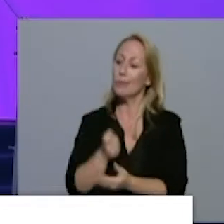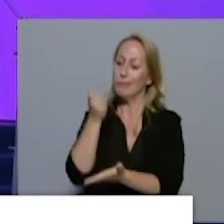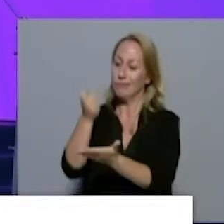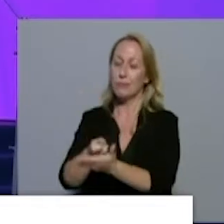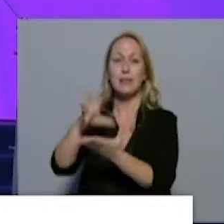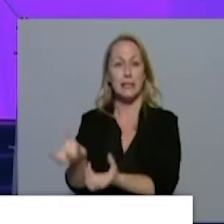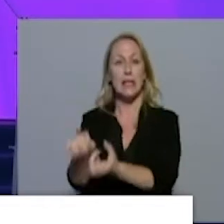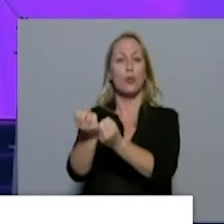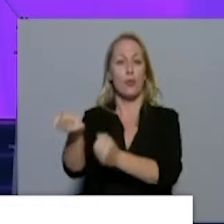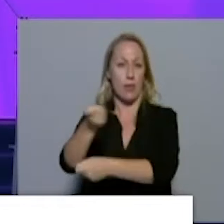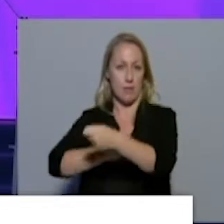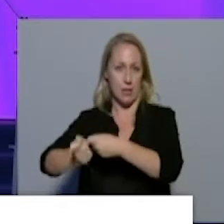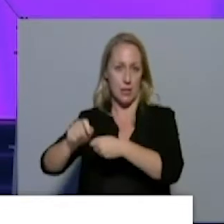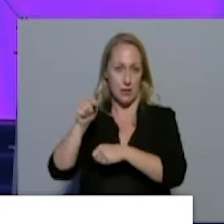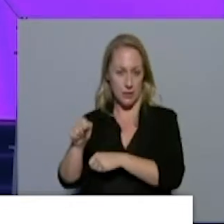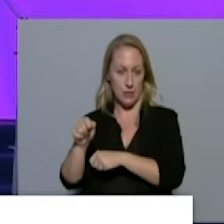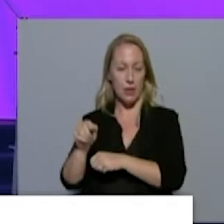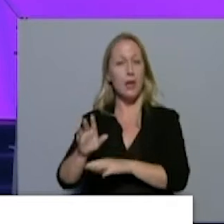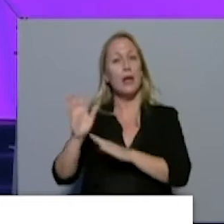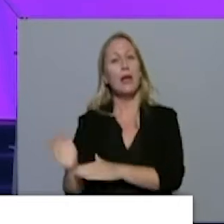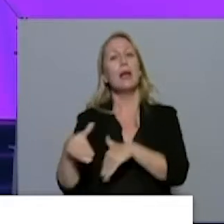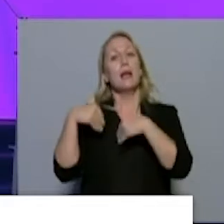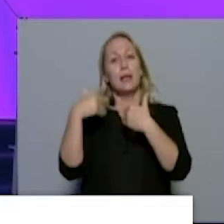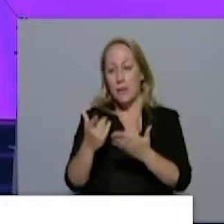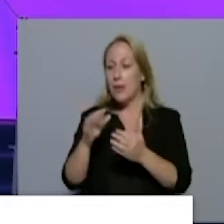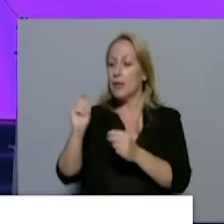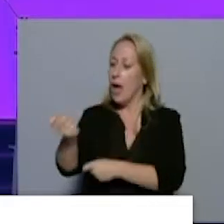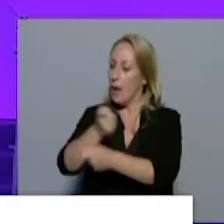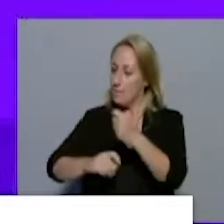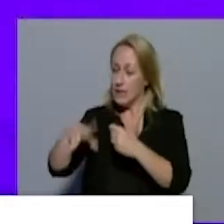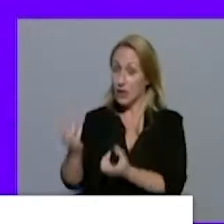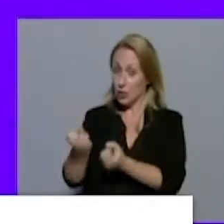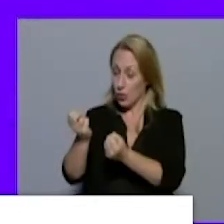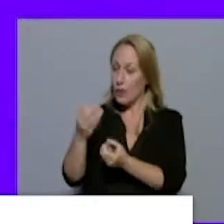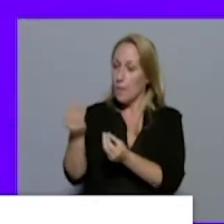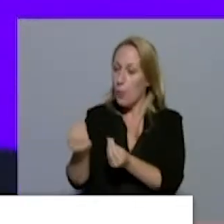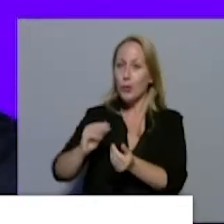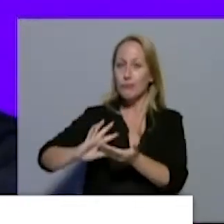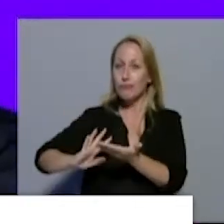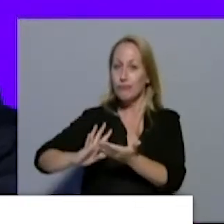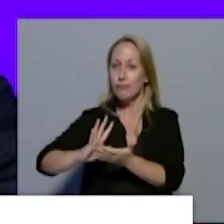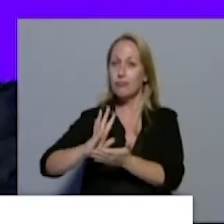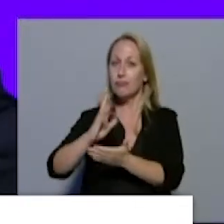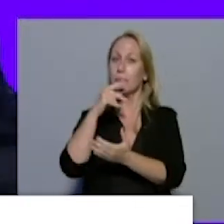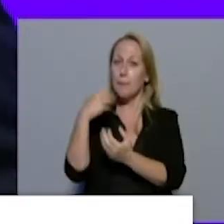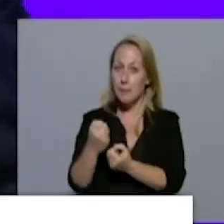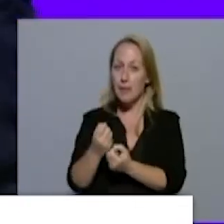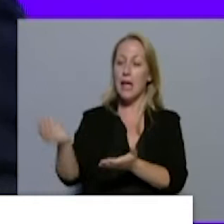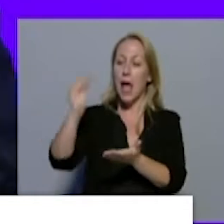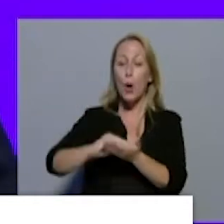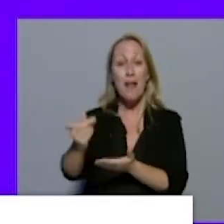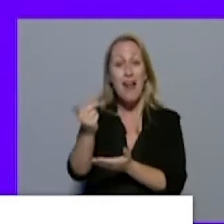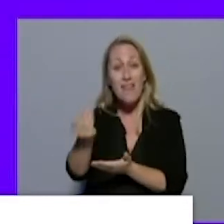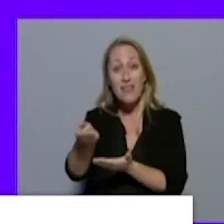διασώζει και αφετέρου θα τις κατευθύνει σε περισσότερο παραγωγική λειτουργία, εξασφαλίζοντάς τους επιπλέον